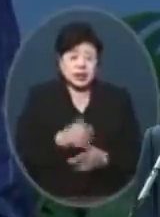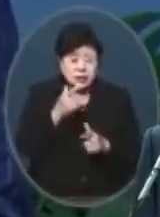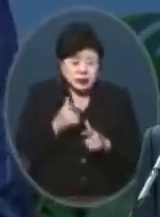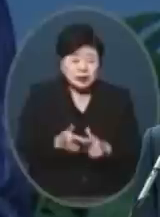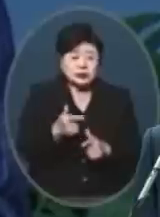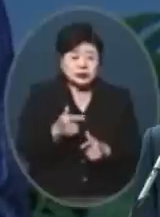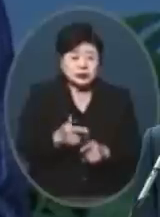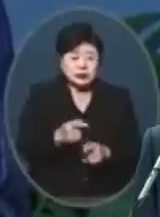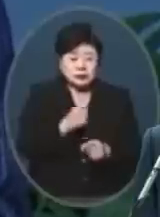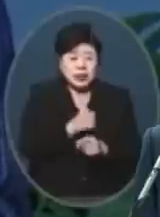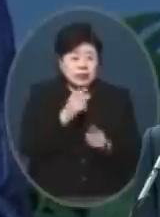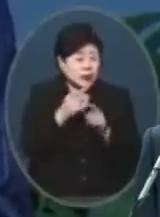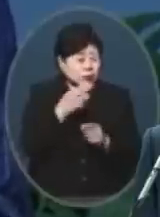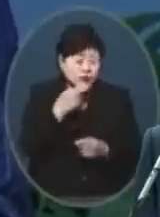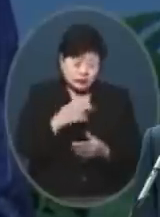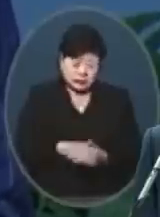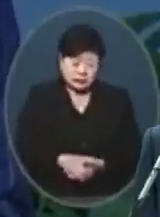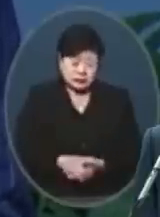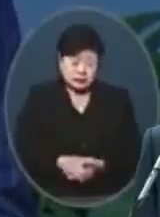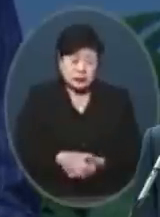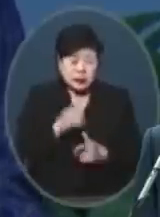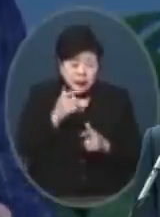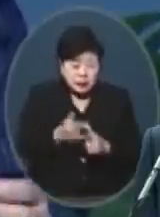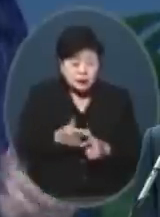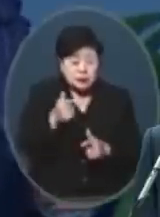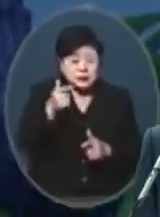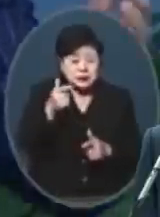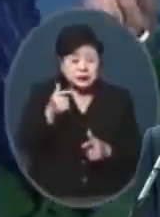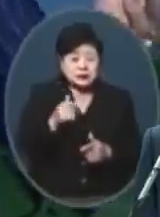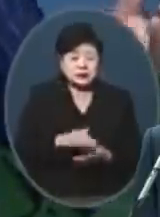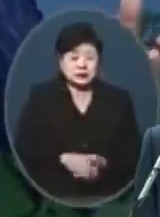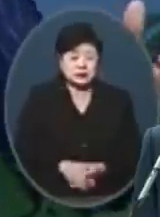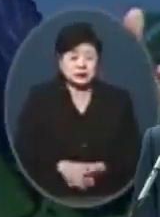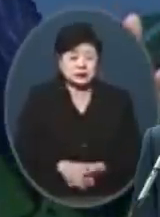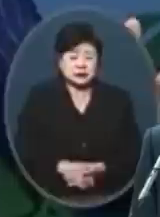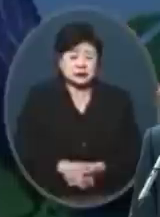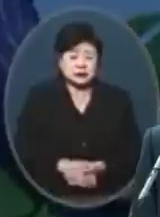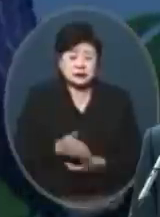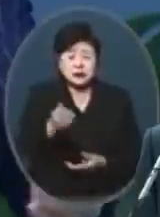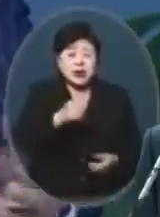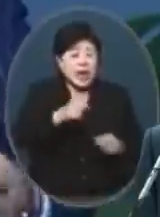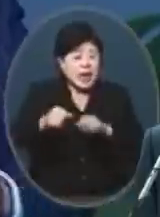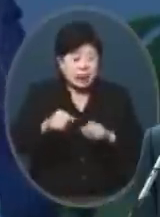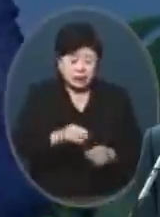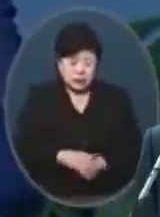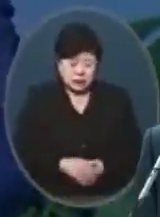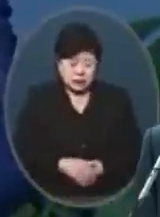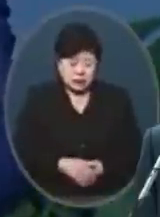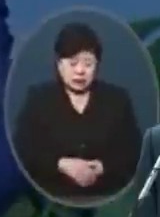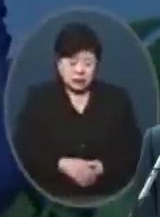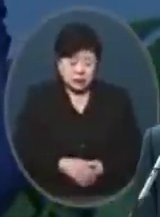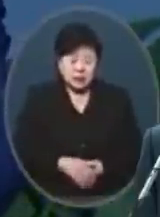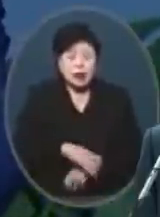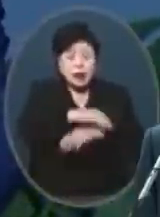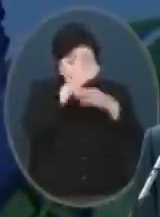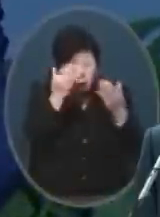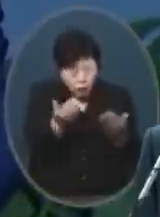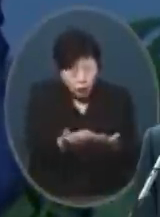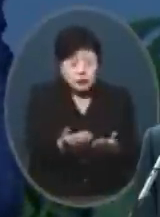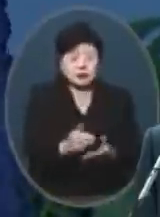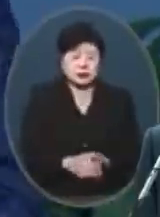예수님도 할 말이 없었습니다. 예수께서는 너 행한 것 모든